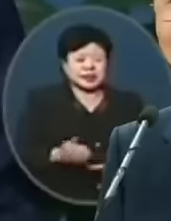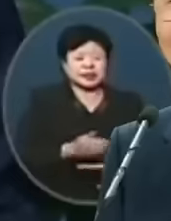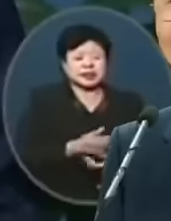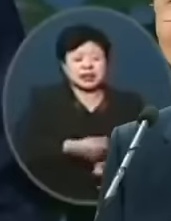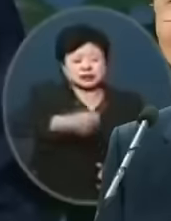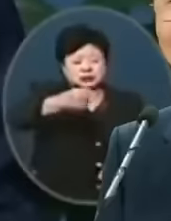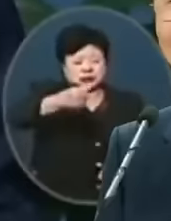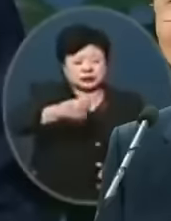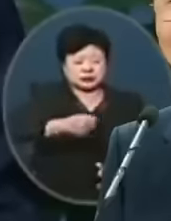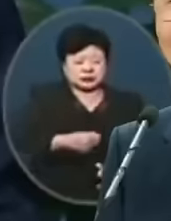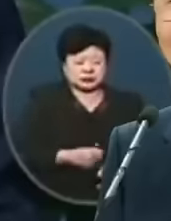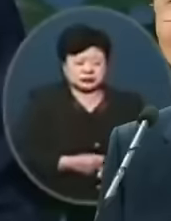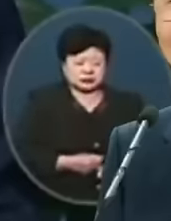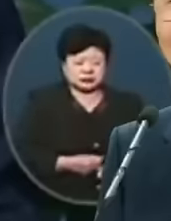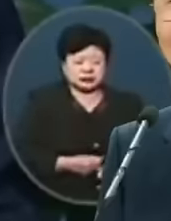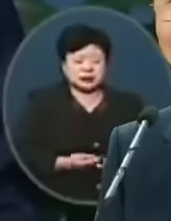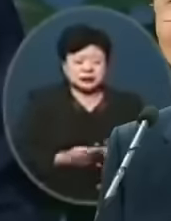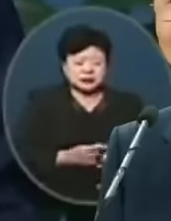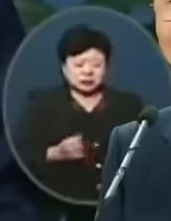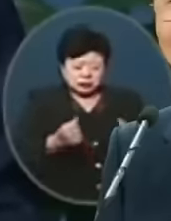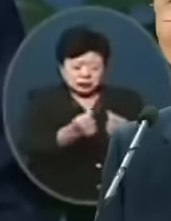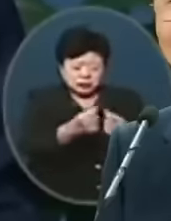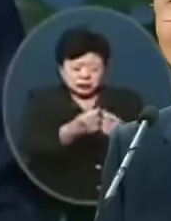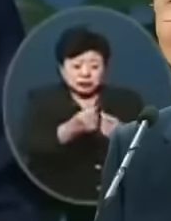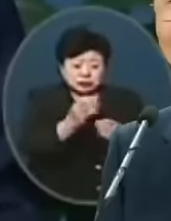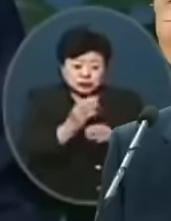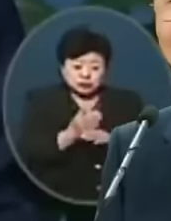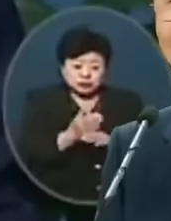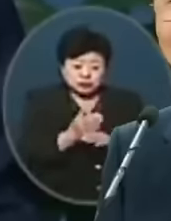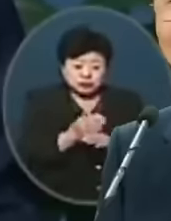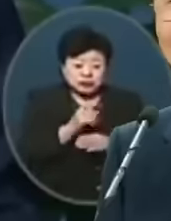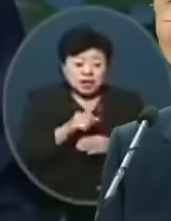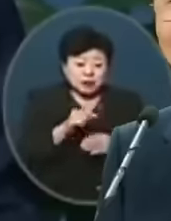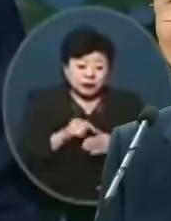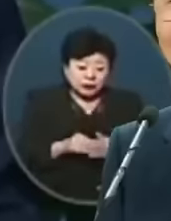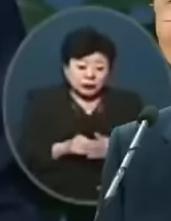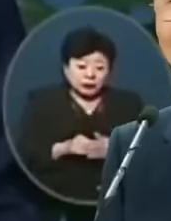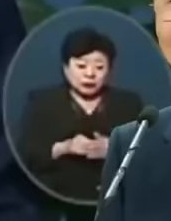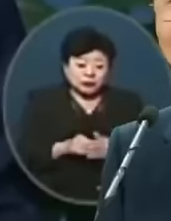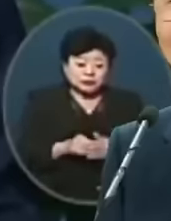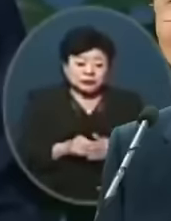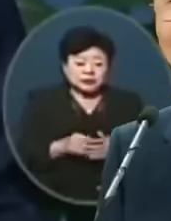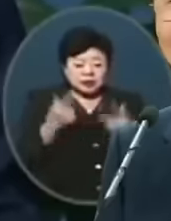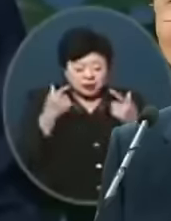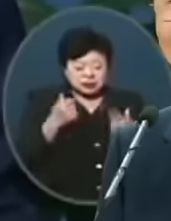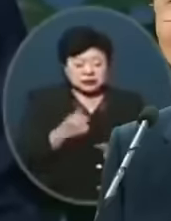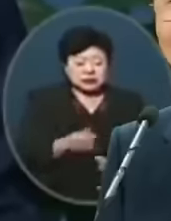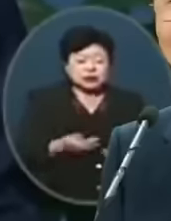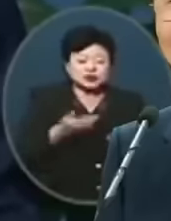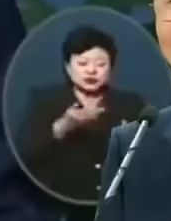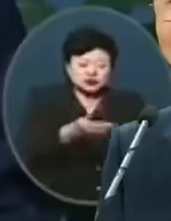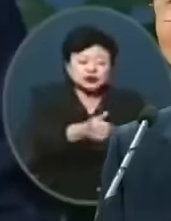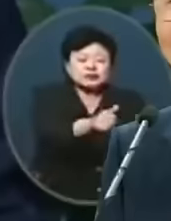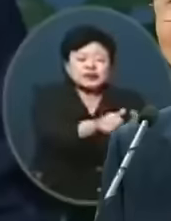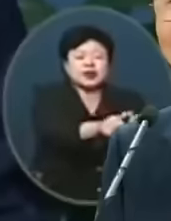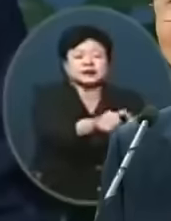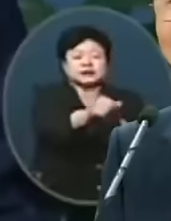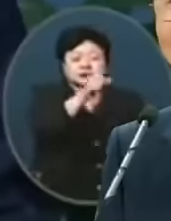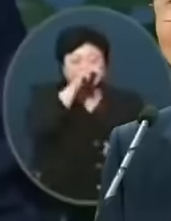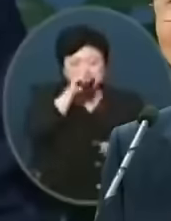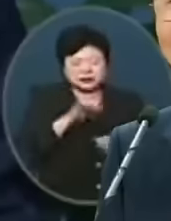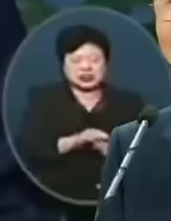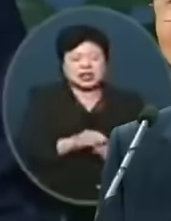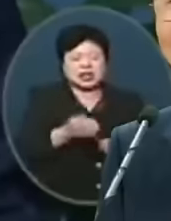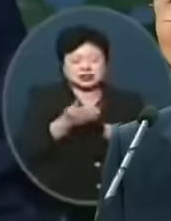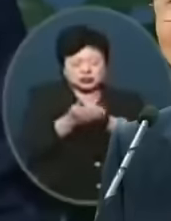나누어져서 서로 대결하고 있지만 이 가운데라도 언제나 주는 편에 있어야 되고 사랑하는